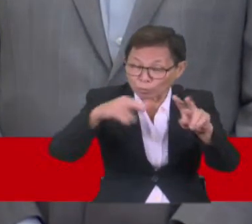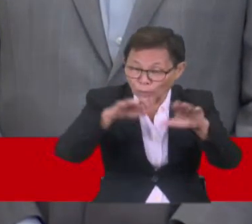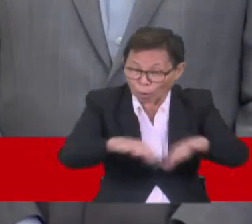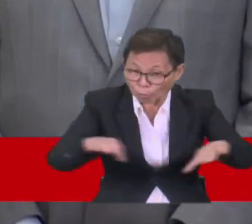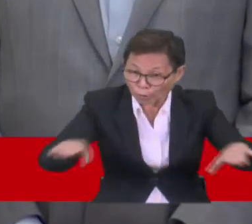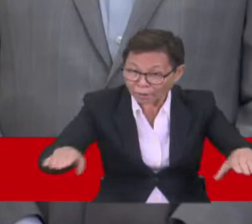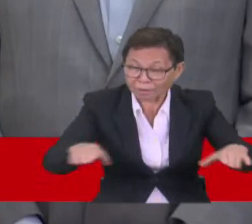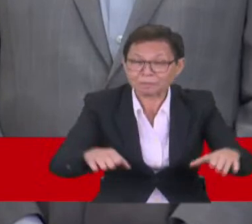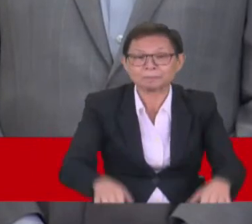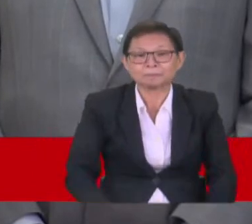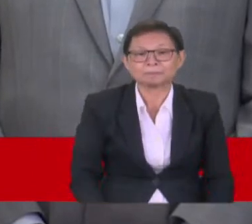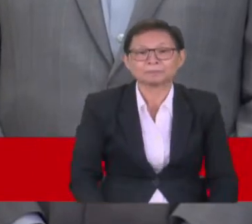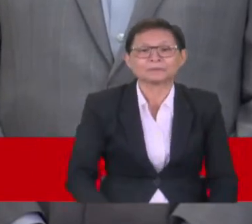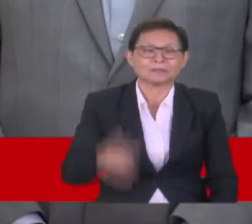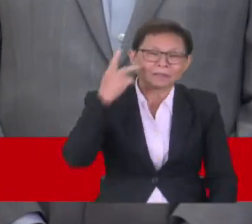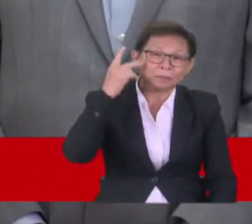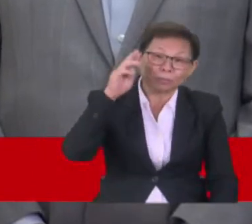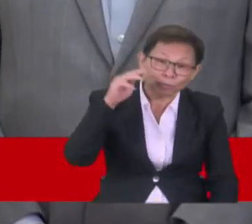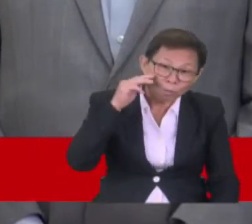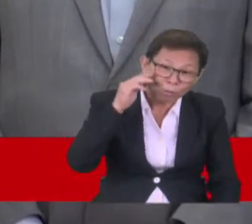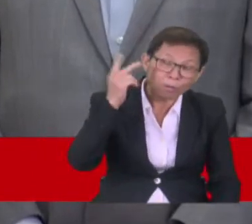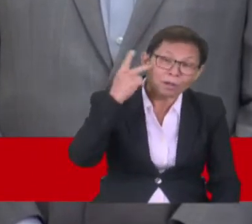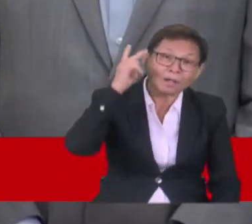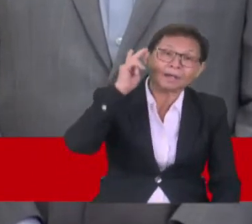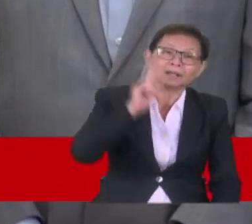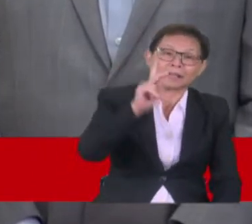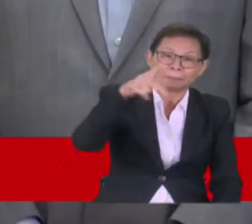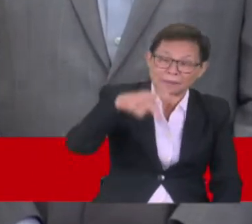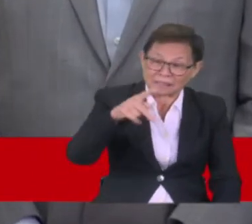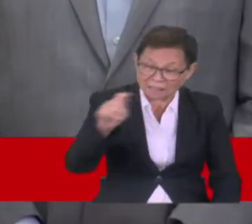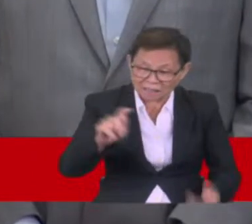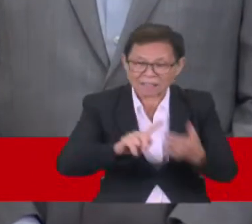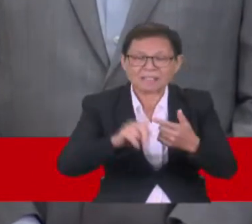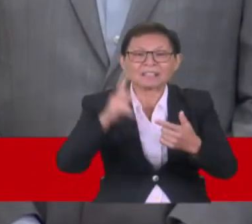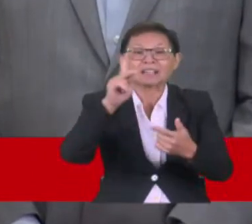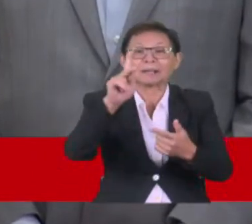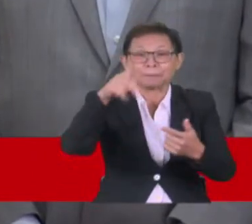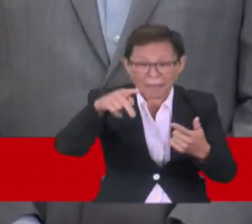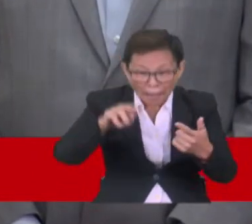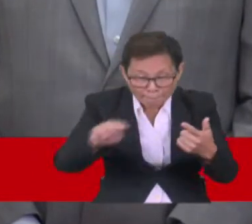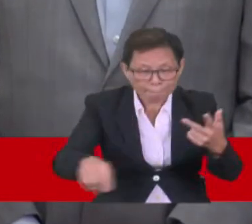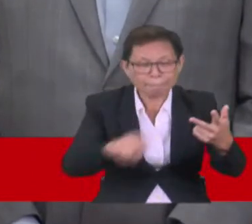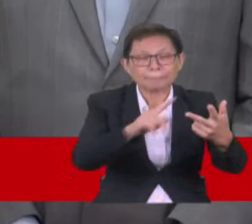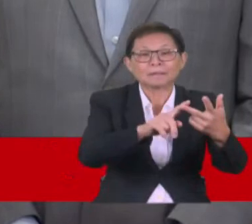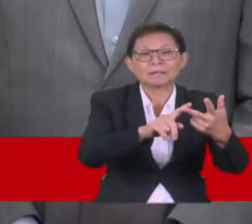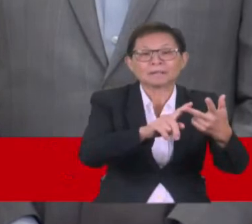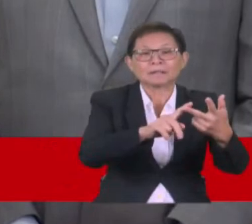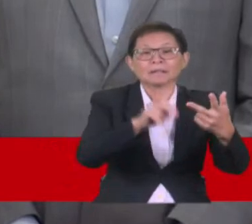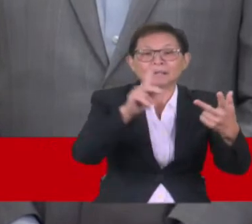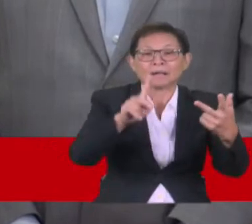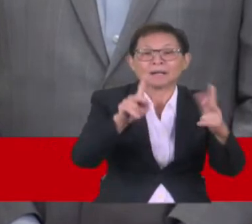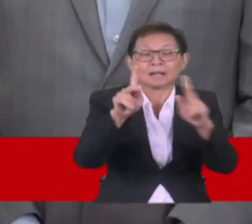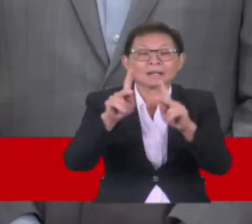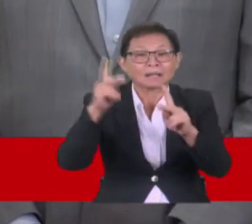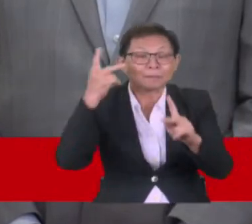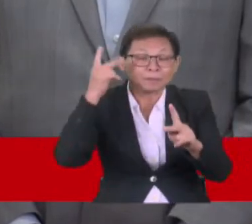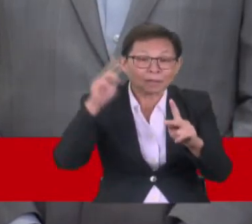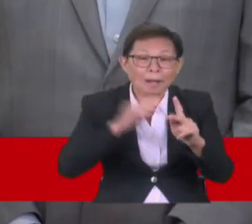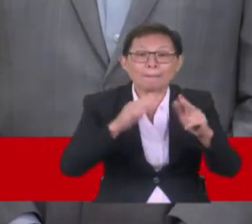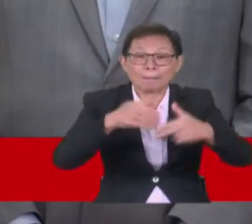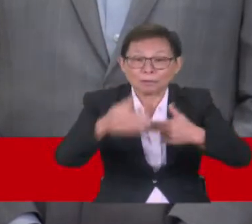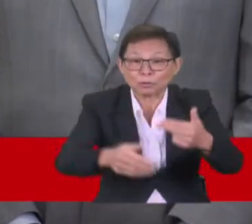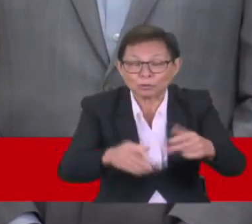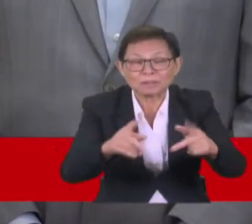Kementerian kementerian pengajati pendidikan tinggi Kementerian Pendidikan Kementerian kemajuan desa di wilayah